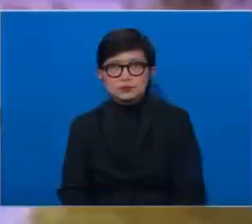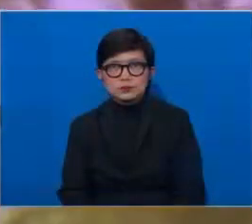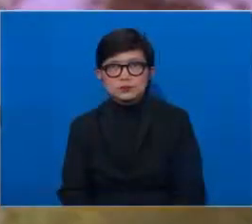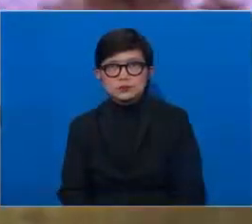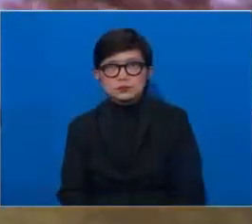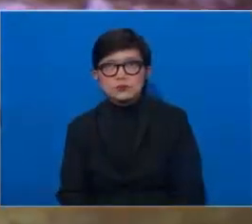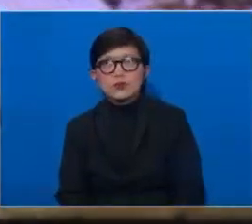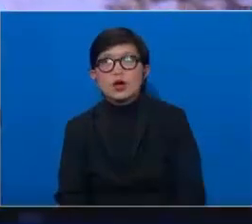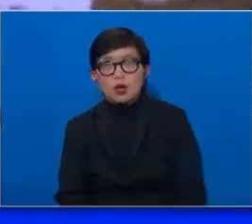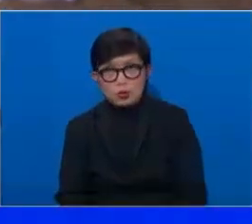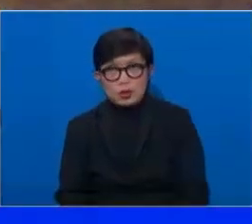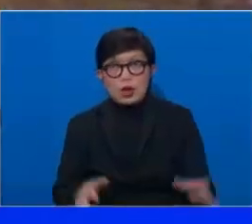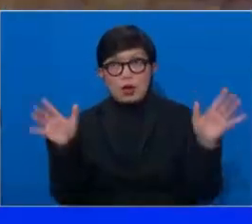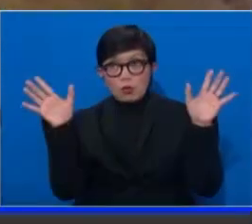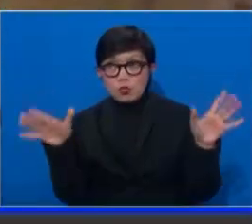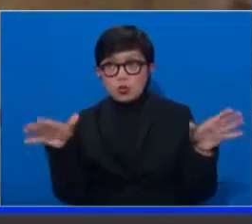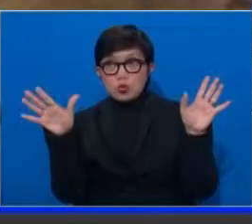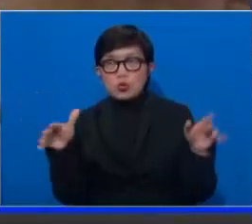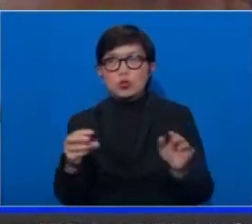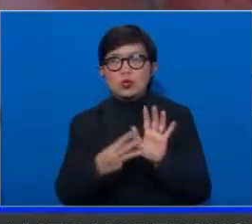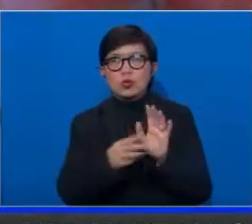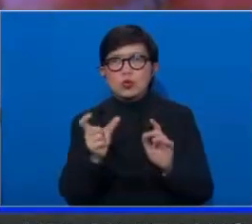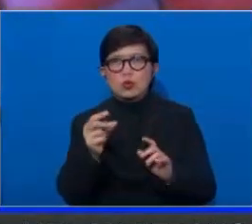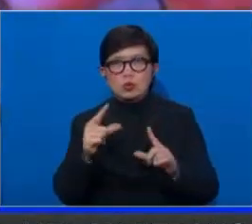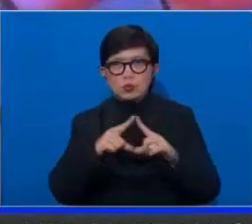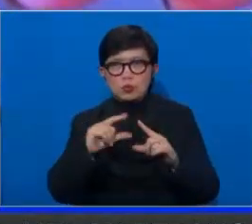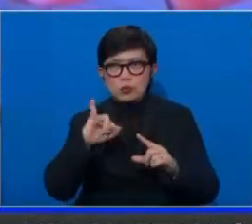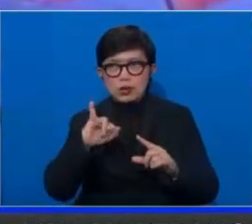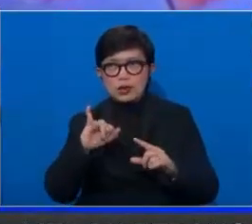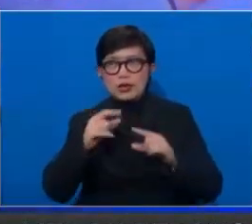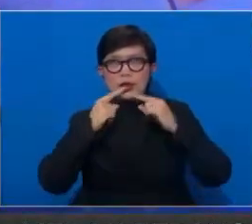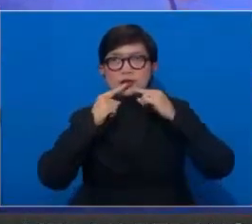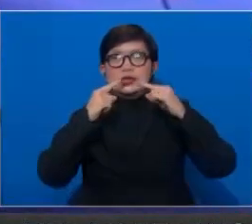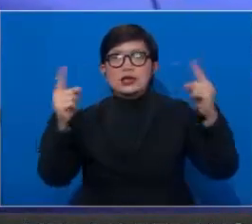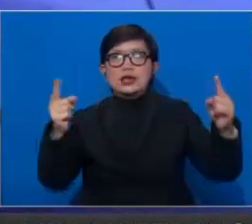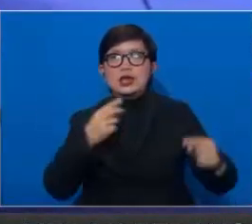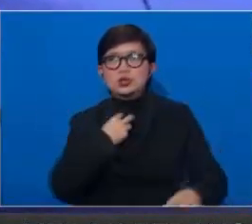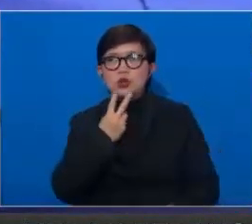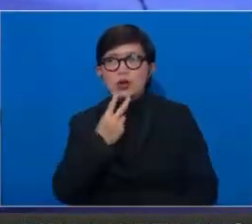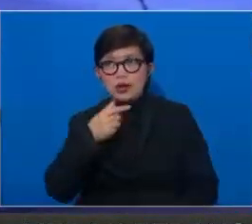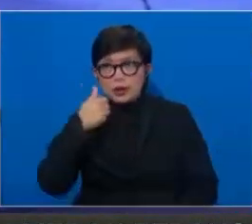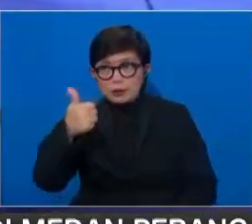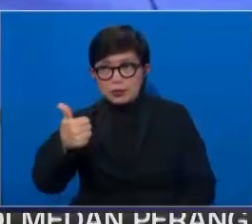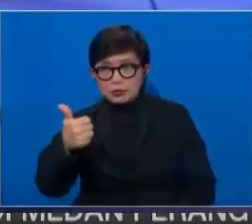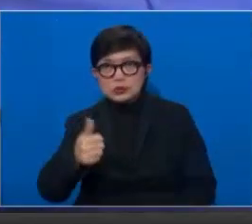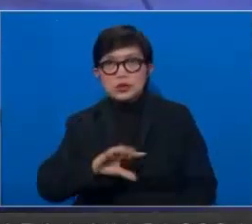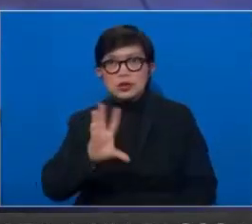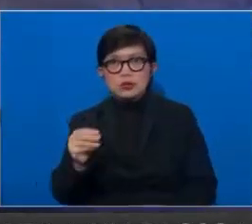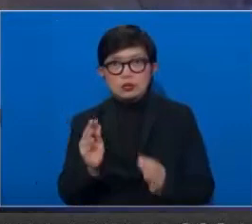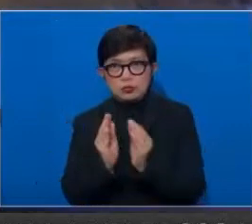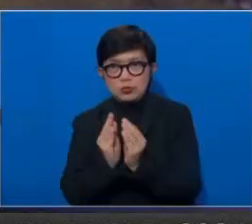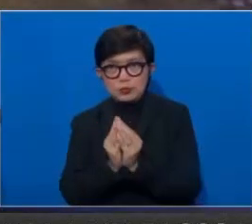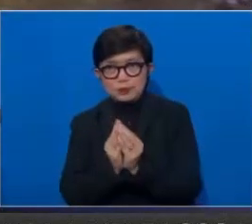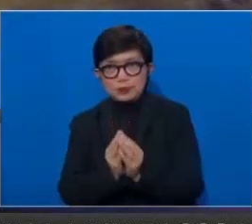Burung murai Medan dikenal dengan ekor panjang dan kicauannya yang merdu. Hal ini menjadikan burung murai banyak dicincar. Di Kabupaten Probolinggo, Jawa Timur, seorang guru